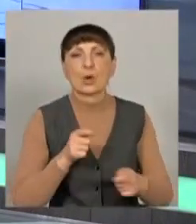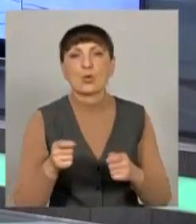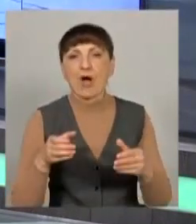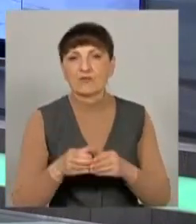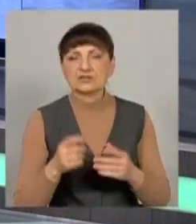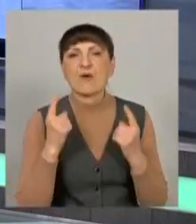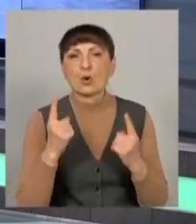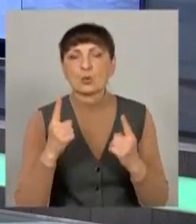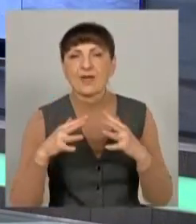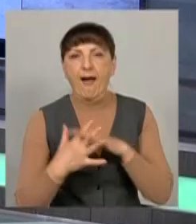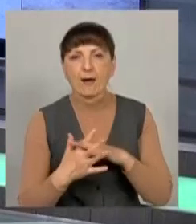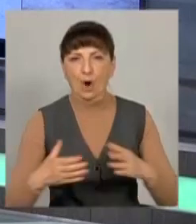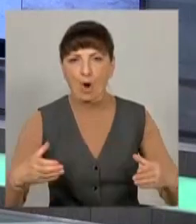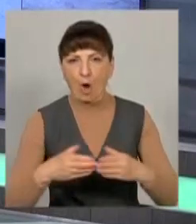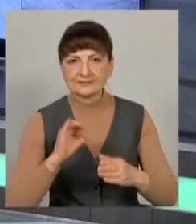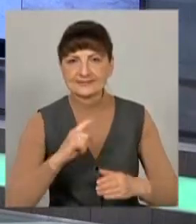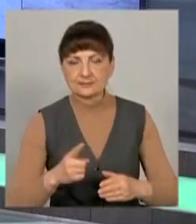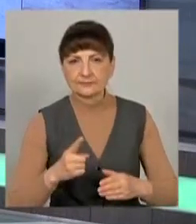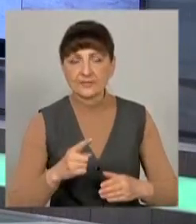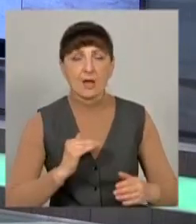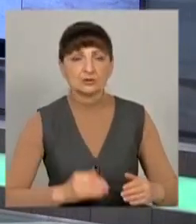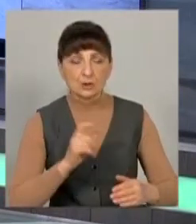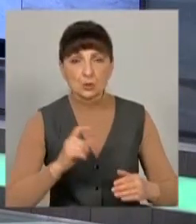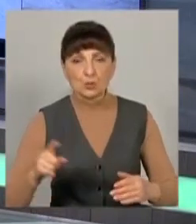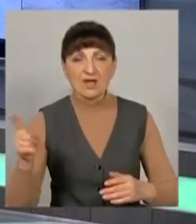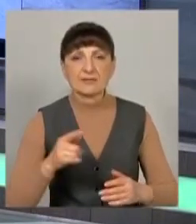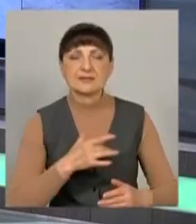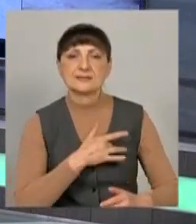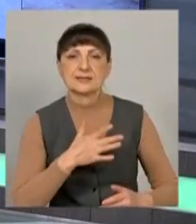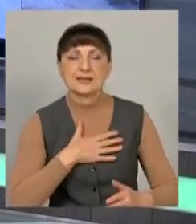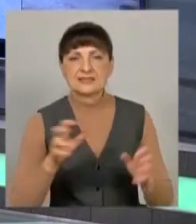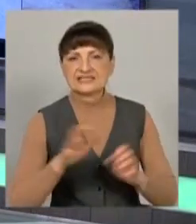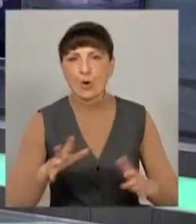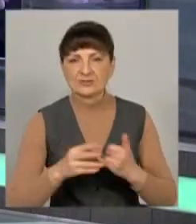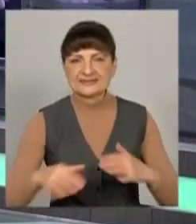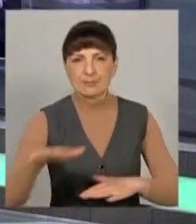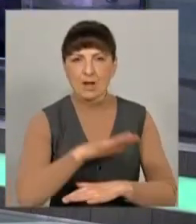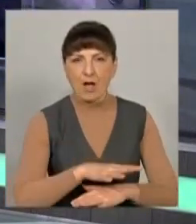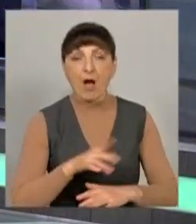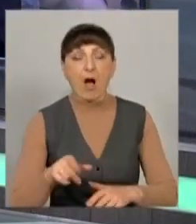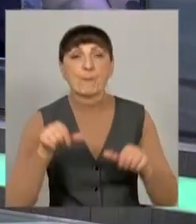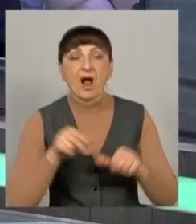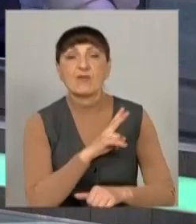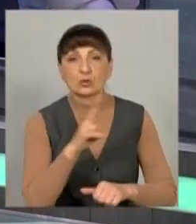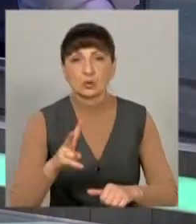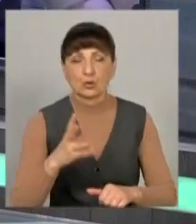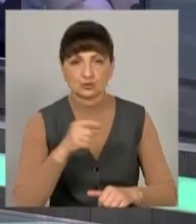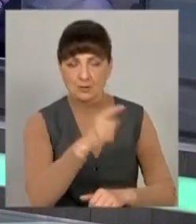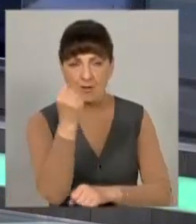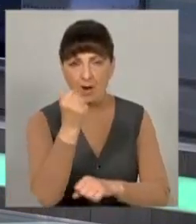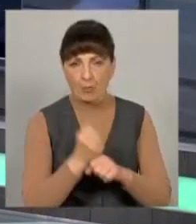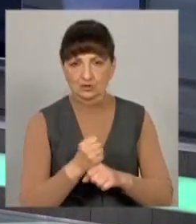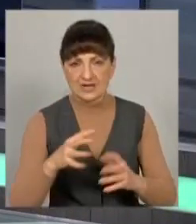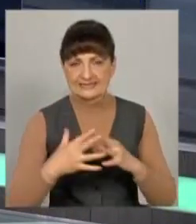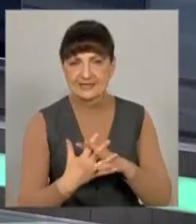руководство крупного агрохолдинга. Частники якобы незаконно приватизировали земельные участки по праву, принадлежащие тогда еще работникам